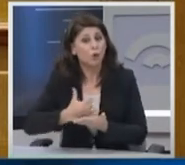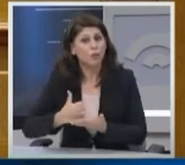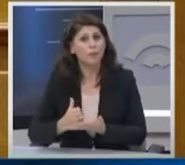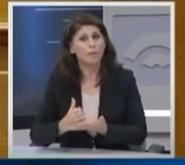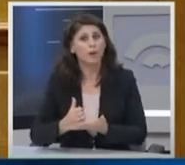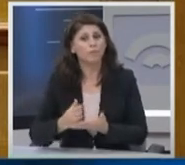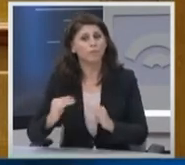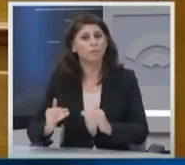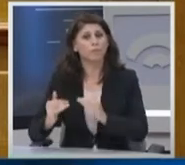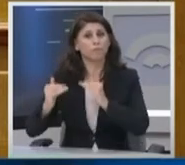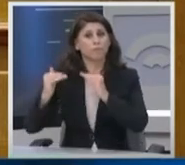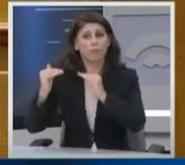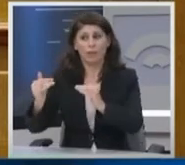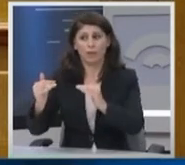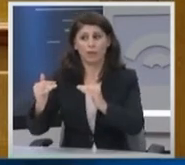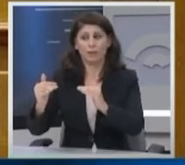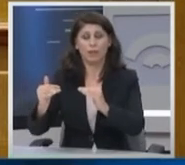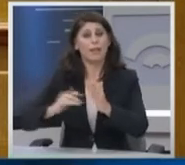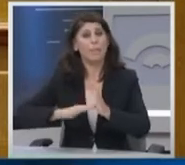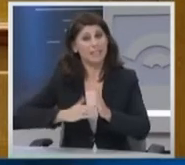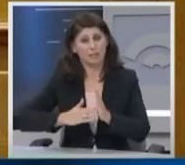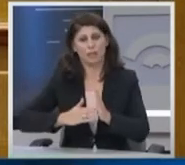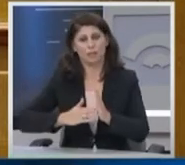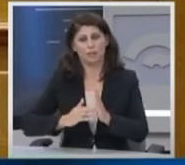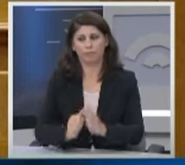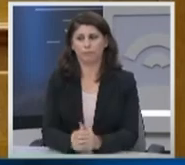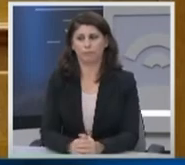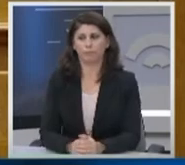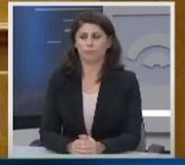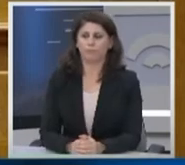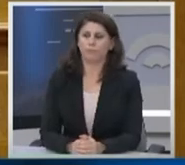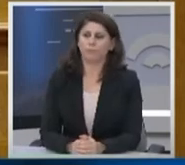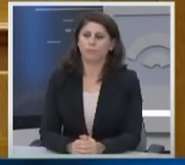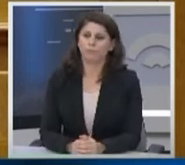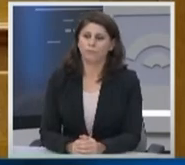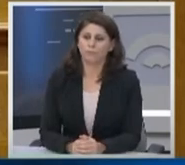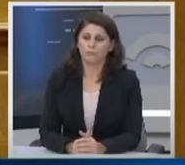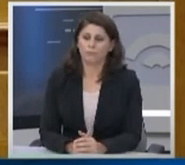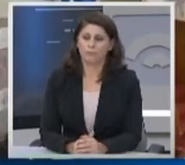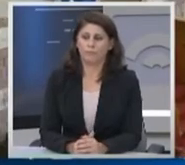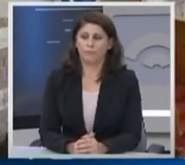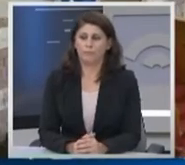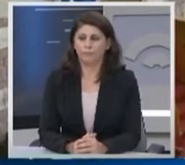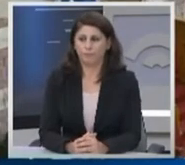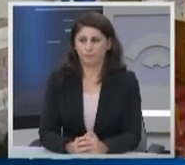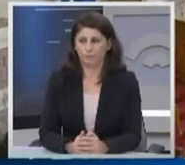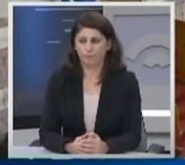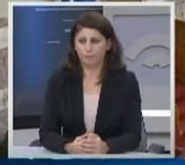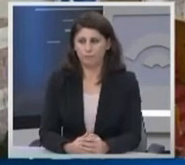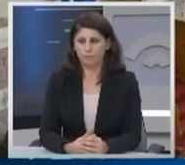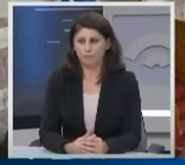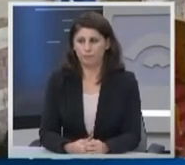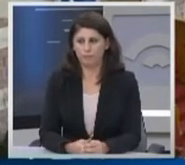εισόδημα και αναβαθμισμένες. Παρακαλώ, κάντε ησυχία. Ένα λεπτό, κύριε Καραθανασόπουλο. Κύριε Γρηγοράκο, παρακαλώ, καθίστε κάτω. Σας